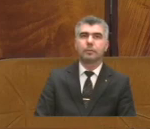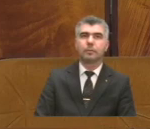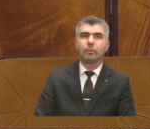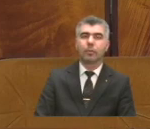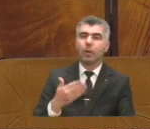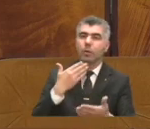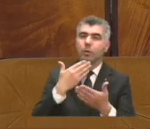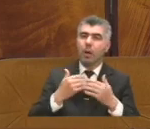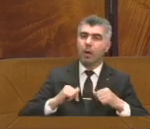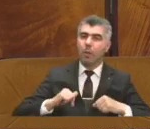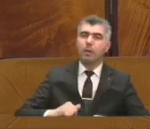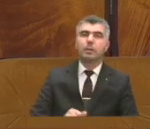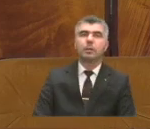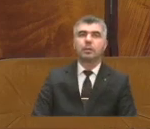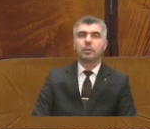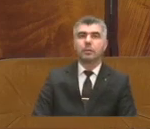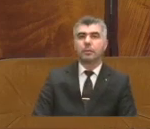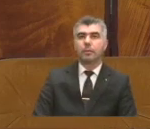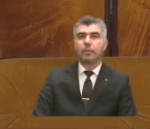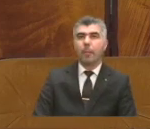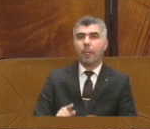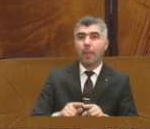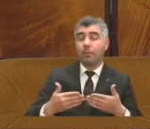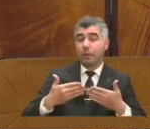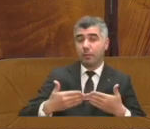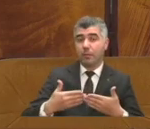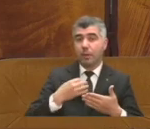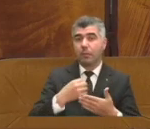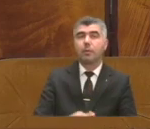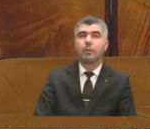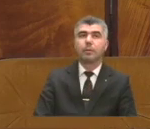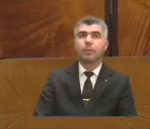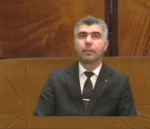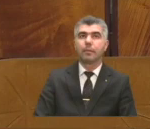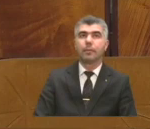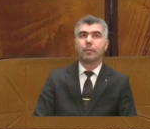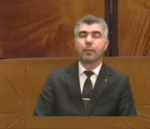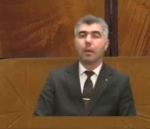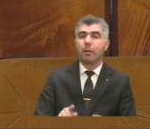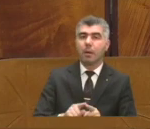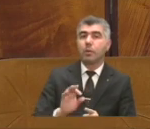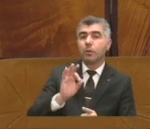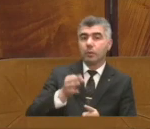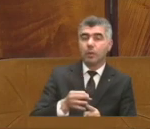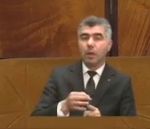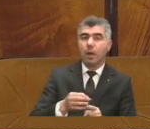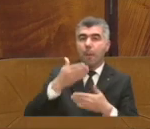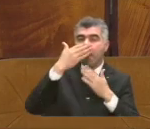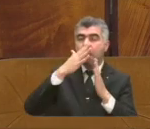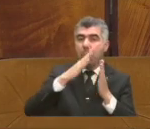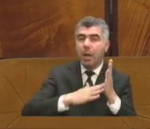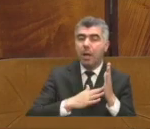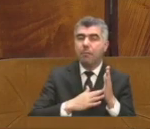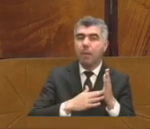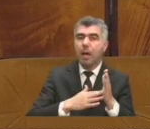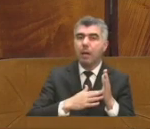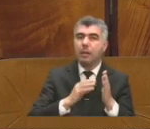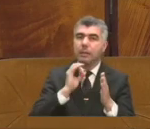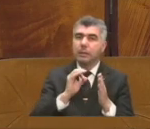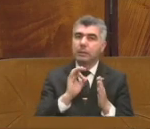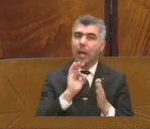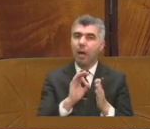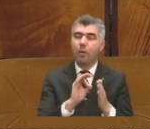شكرا السيد الوزير، وهذه مناسبة أننا نأكدوا بأنه المواطن المغربي هو مواطن